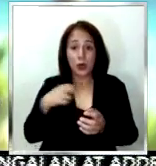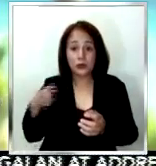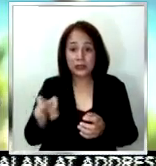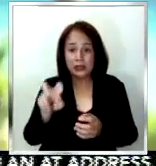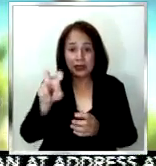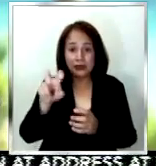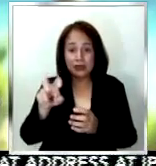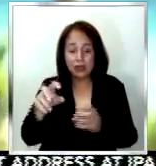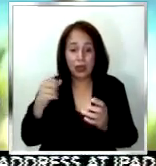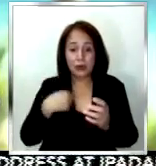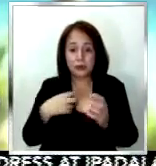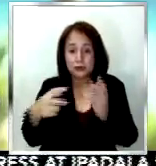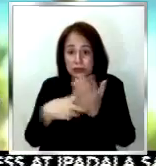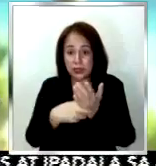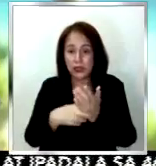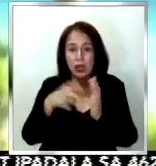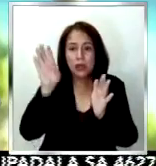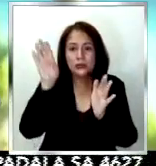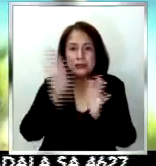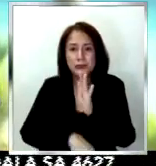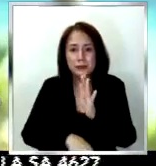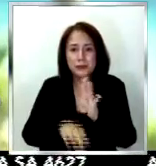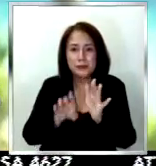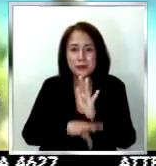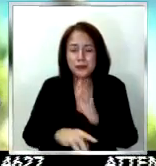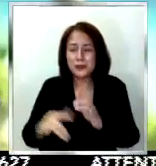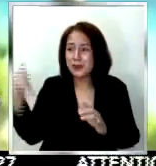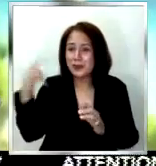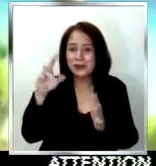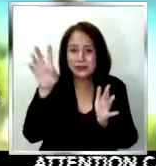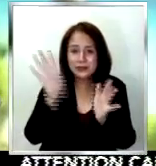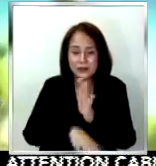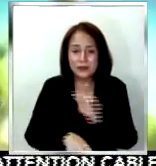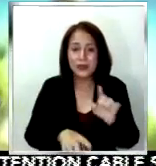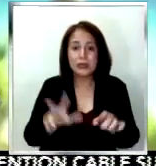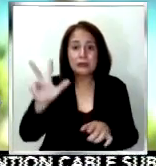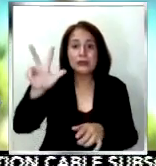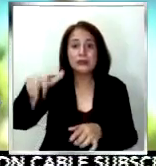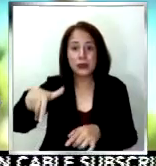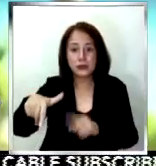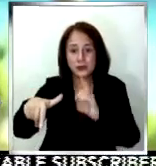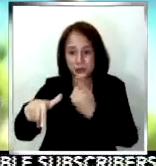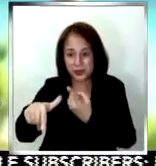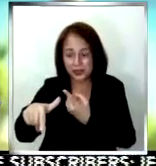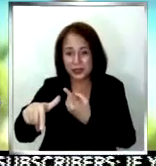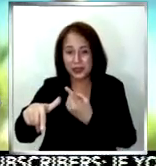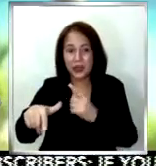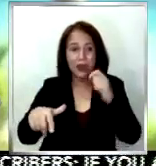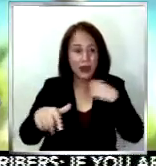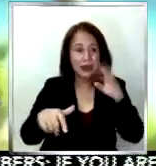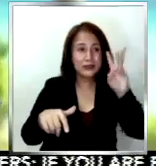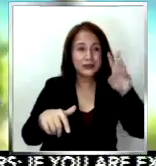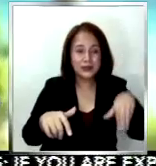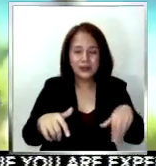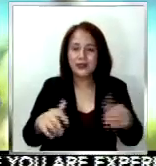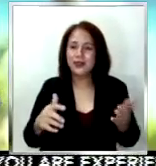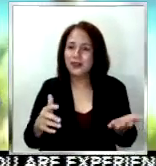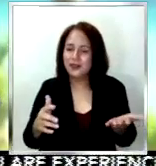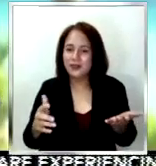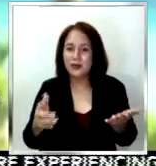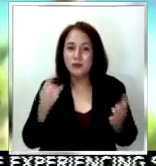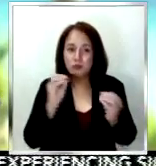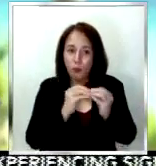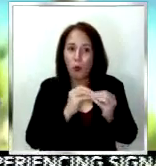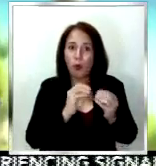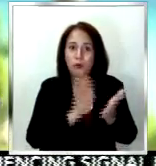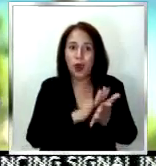via an airline, so 3,000 pesos lang. So mas mahal, doble pa po